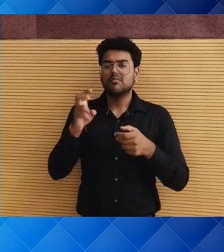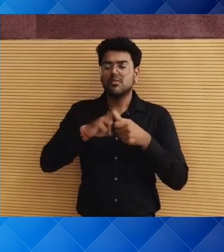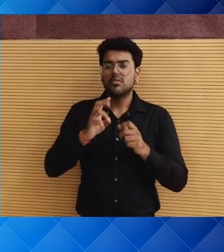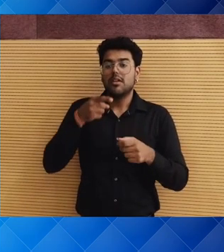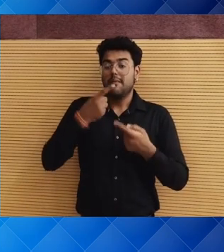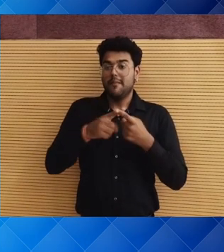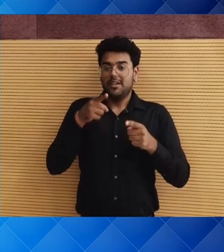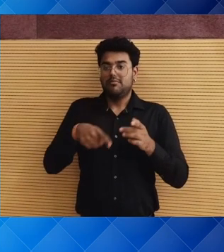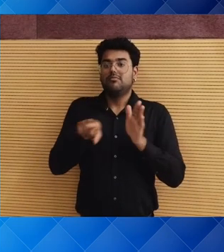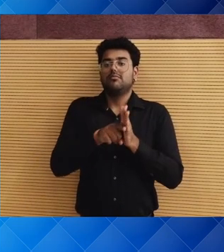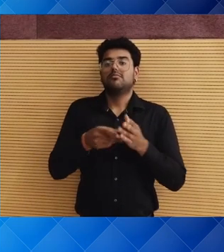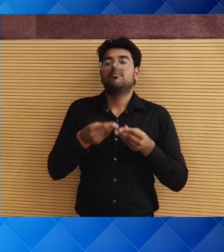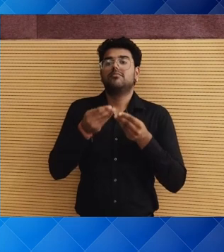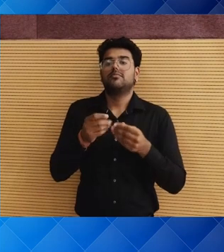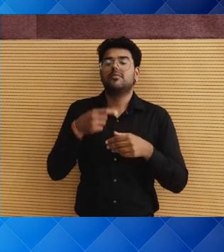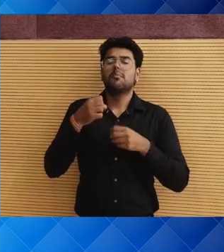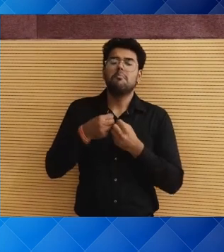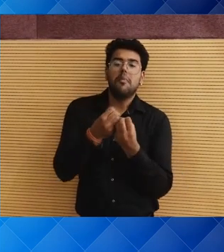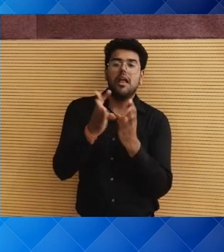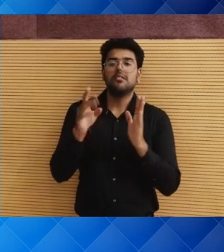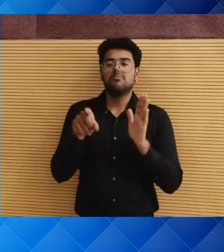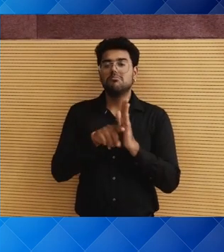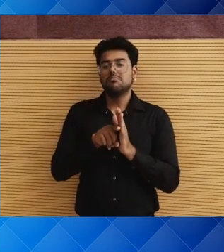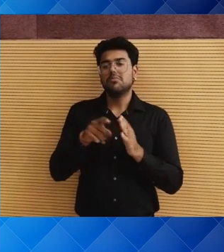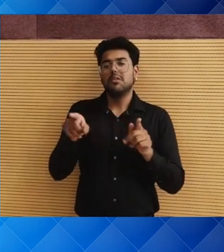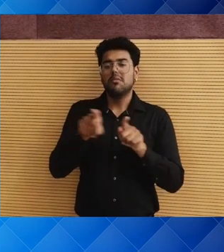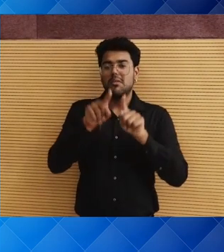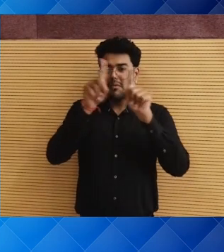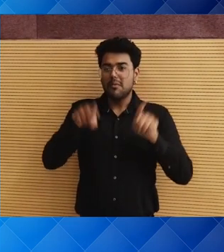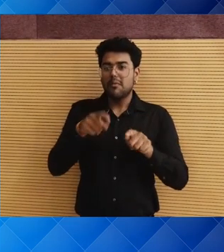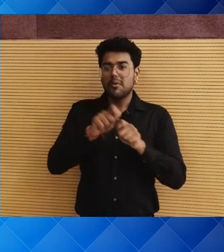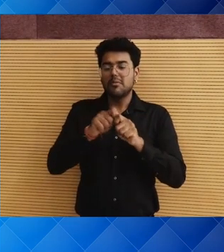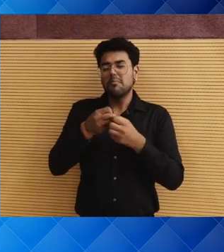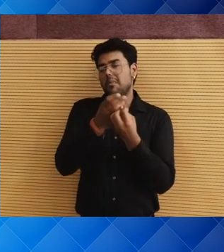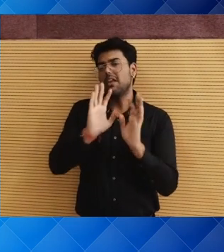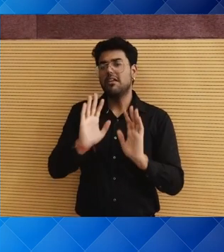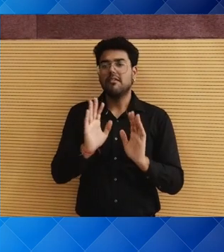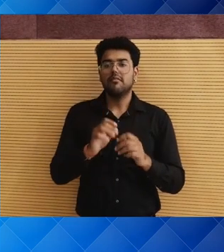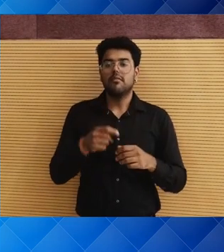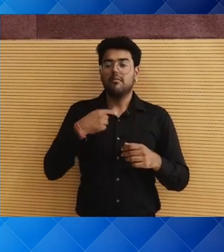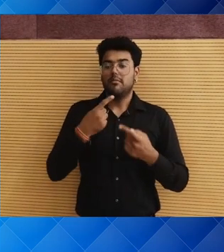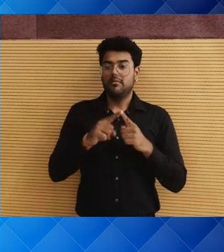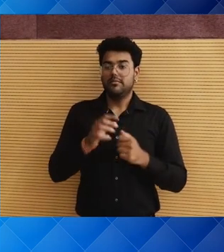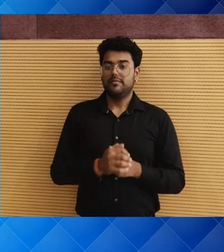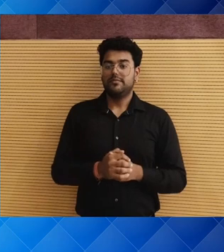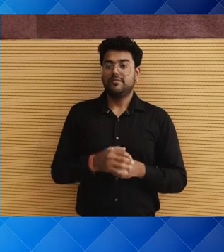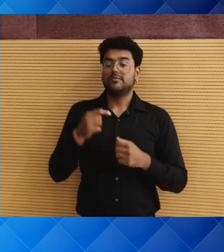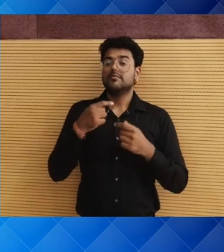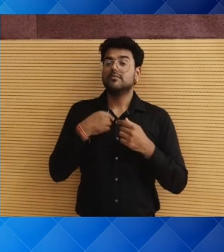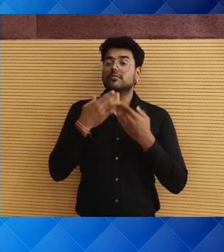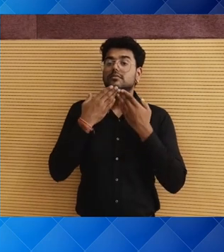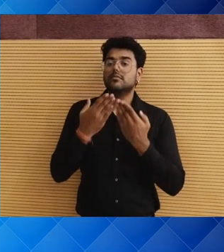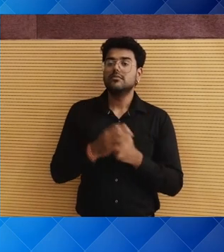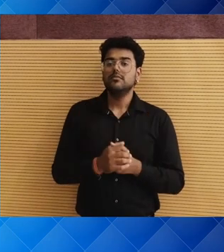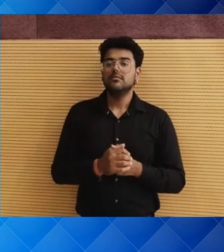आपको भी ये दस्तावेज मिल रहा है। आगे ऐसे दस्तावेज और बनेंगे और आपके सहयोग की हम अपेक्षा करेंगे। बहुत बहुत धन्यवाद सर। मैं धन्यवाद देता